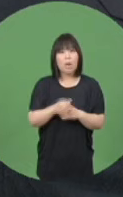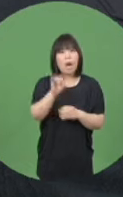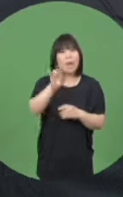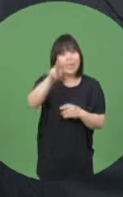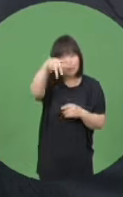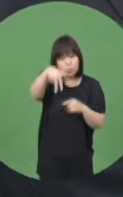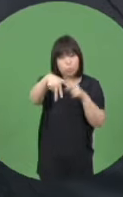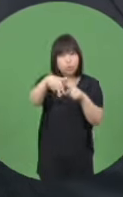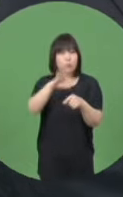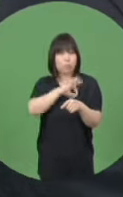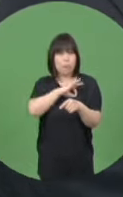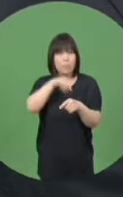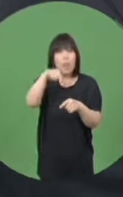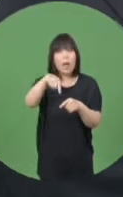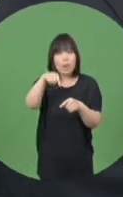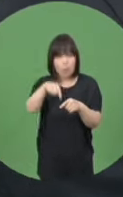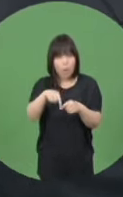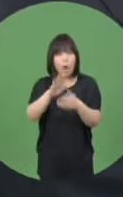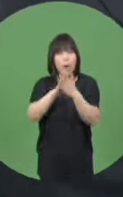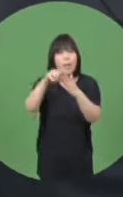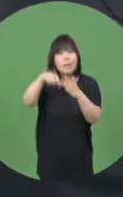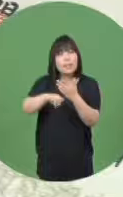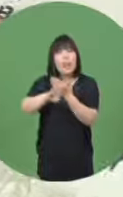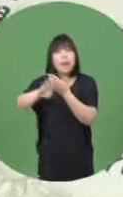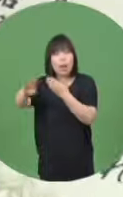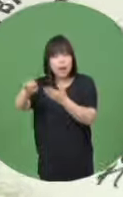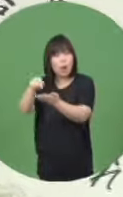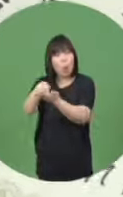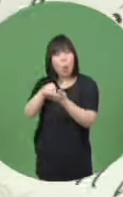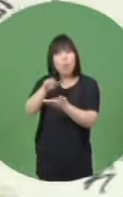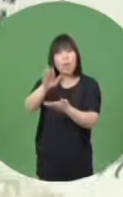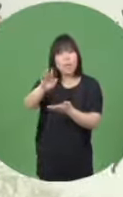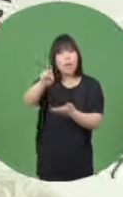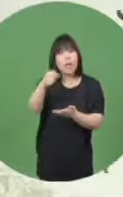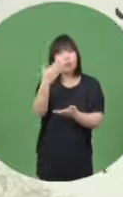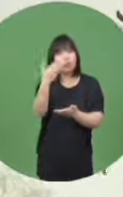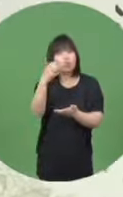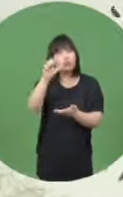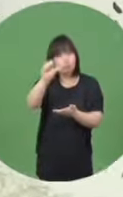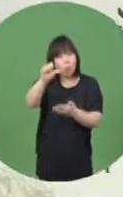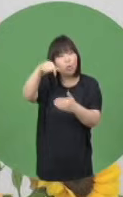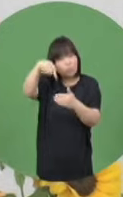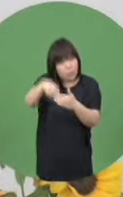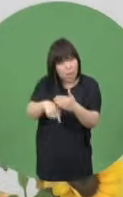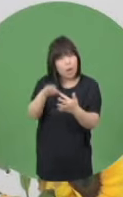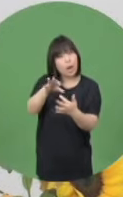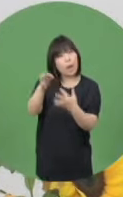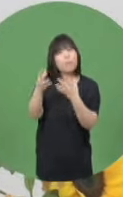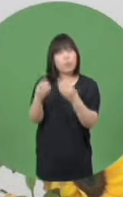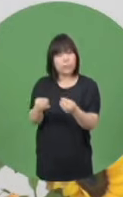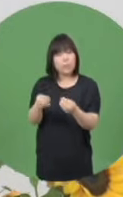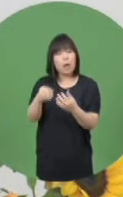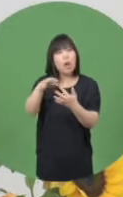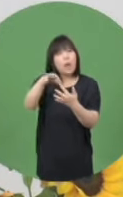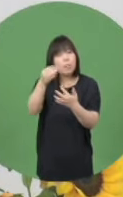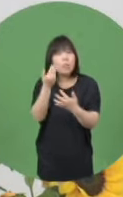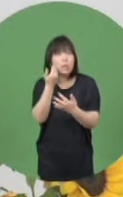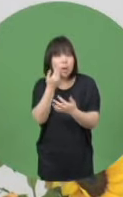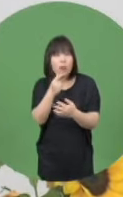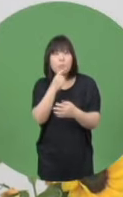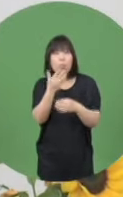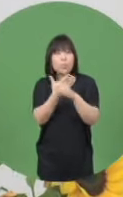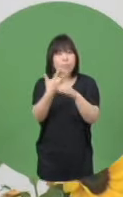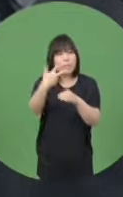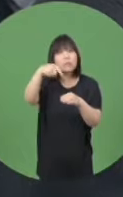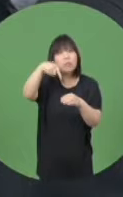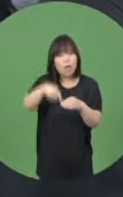アイリスという愛称は、県内外から応募があった195点の中から選ばれたもので、命名した徳島